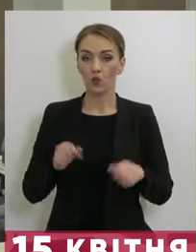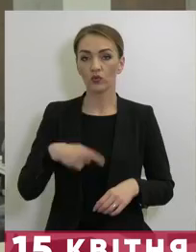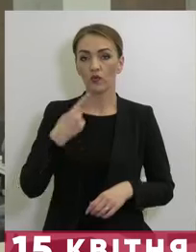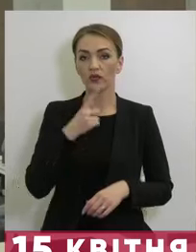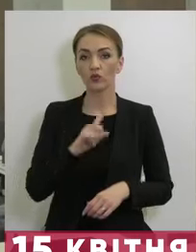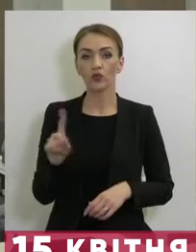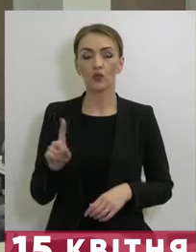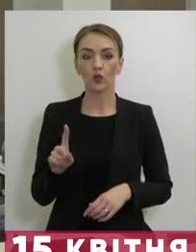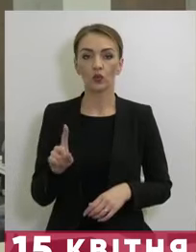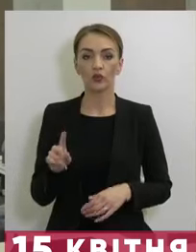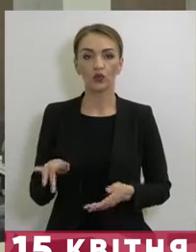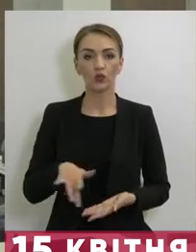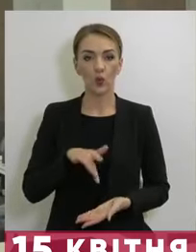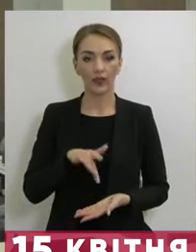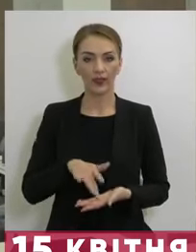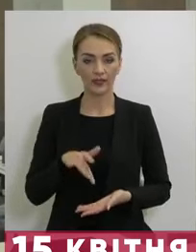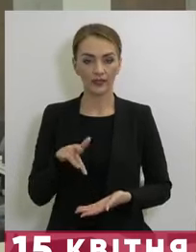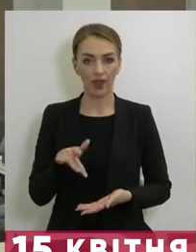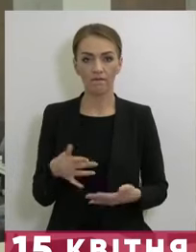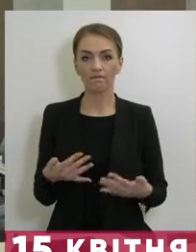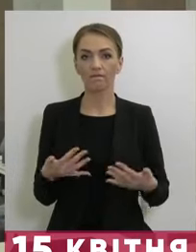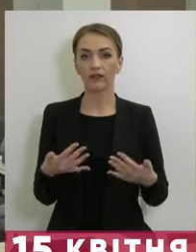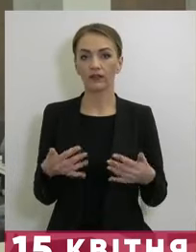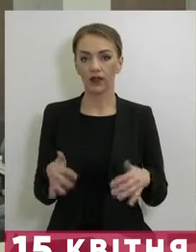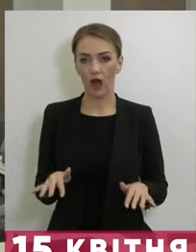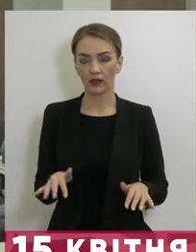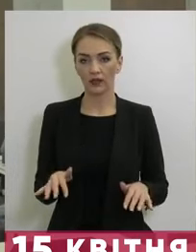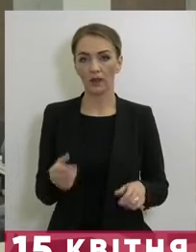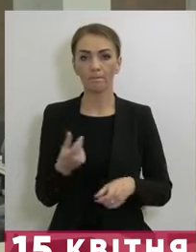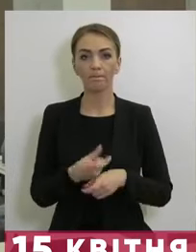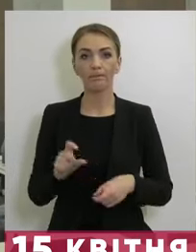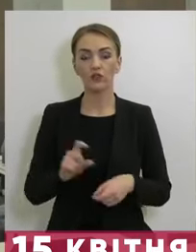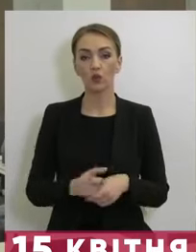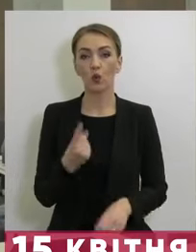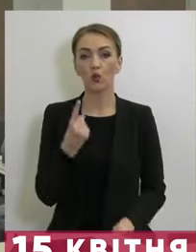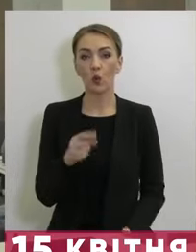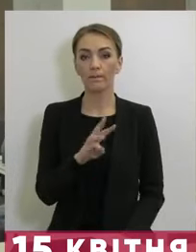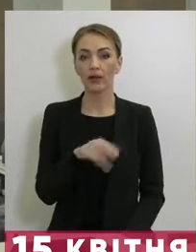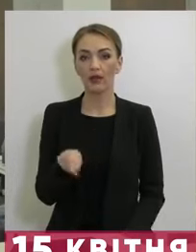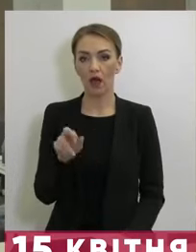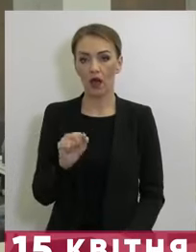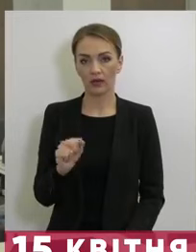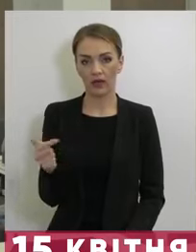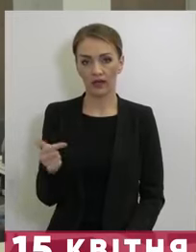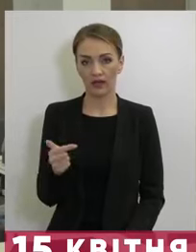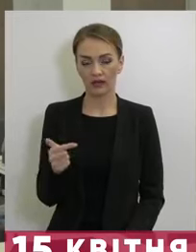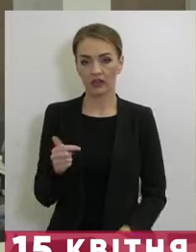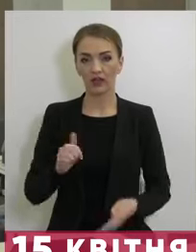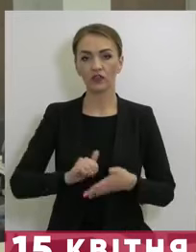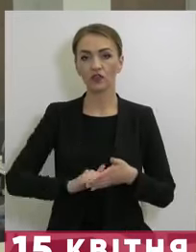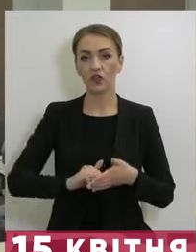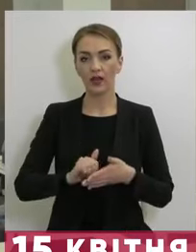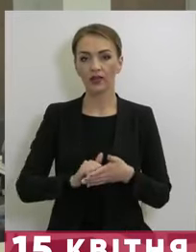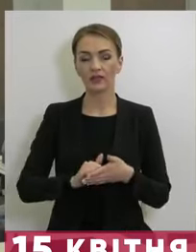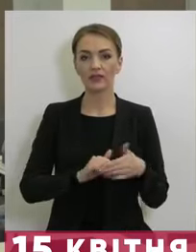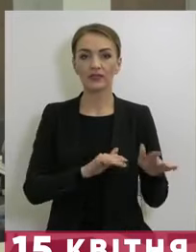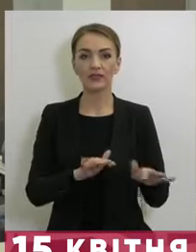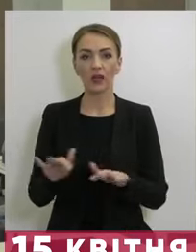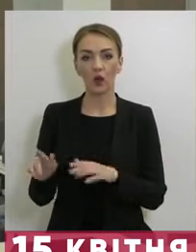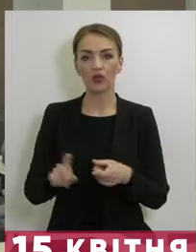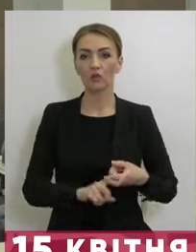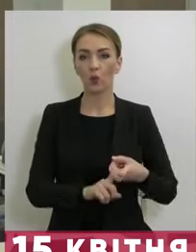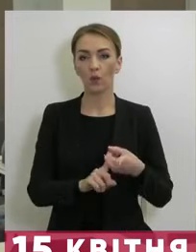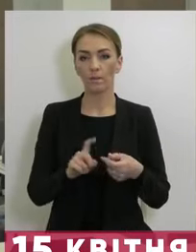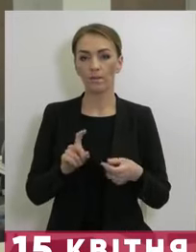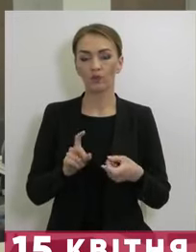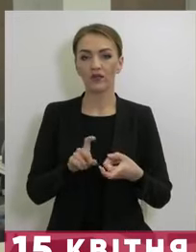говорити, що столиця втратила більше 1 мільярда гривень через заходи, пов'язані